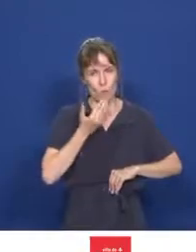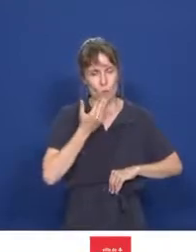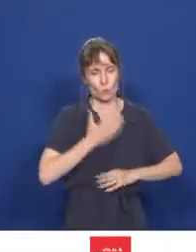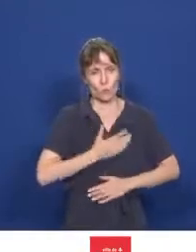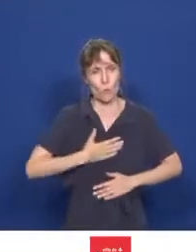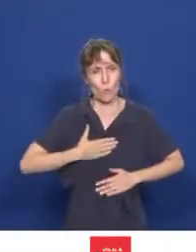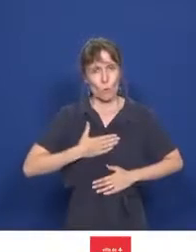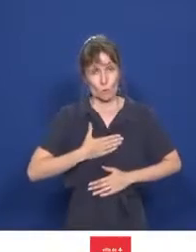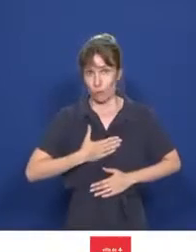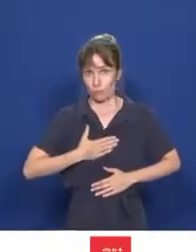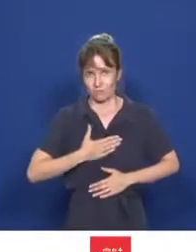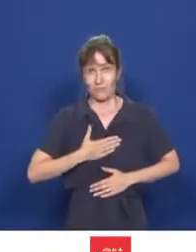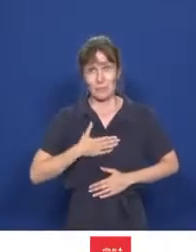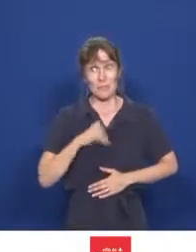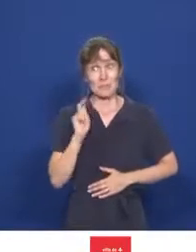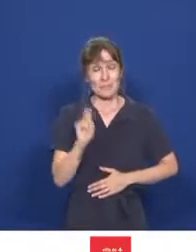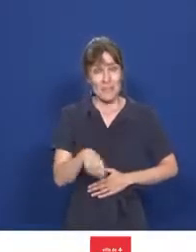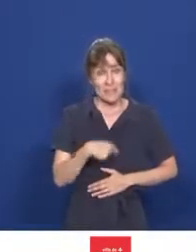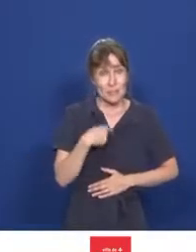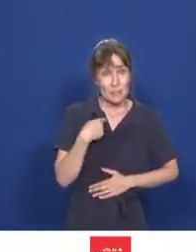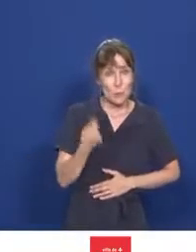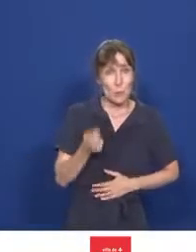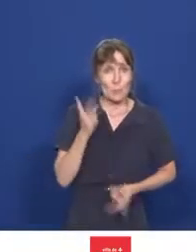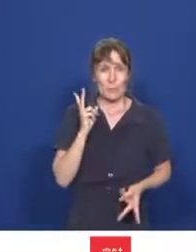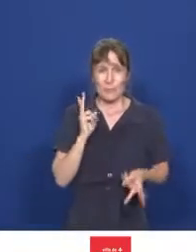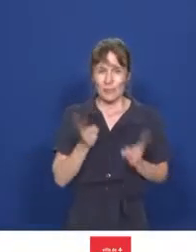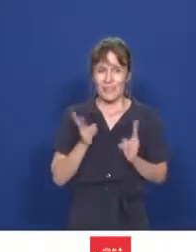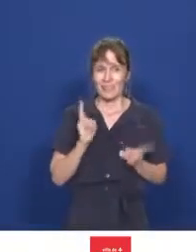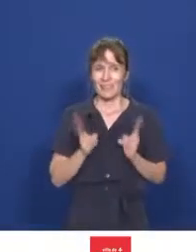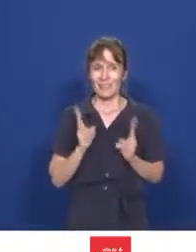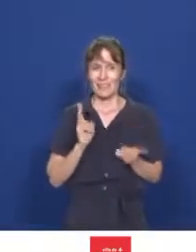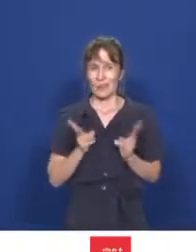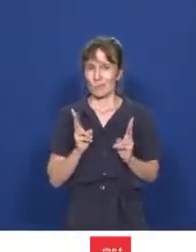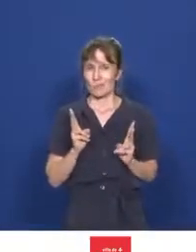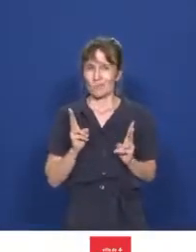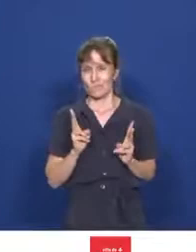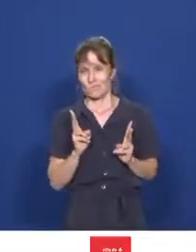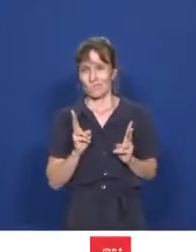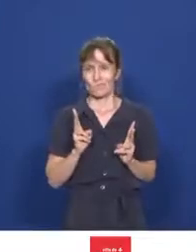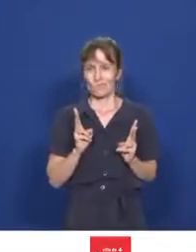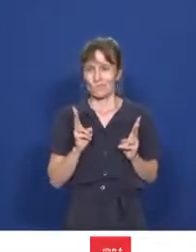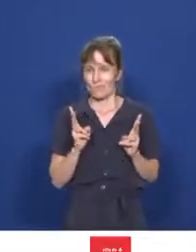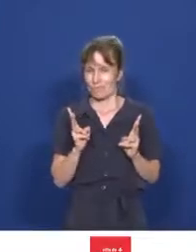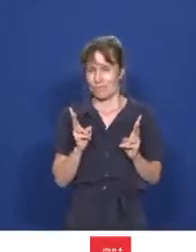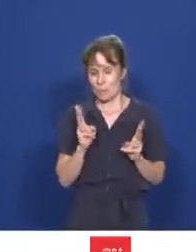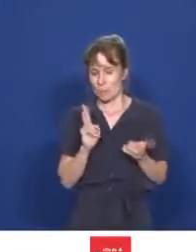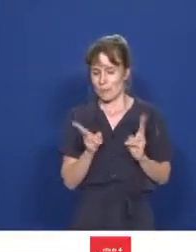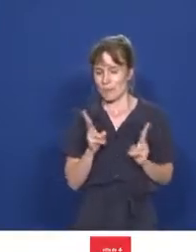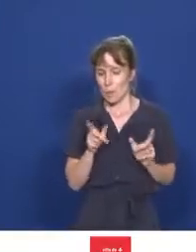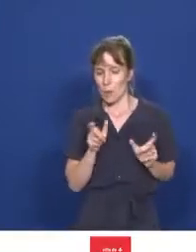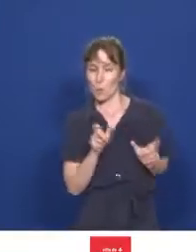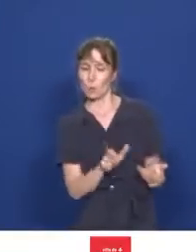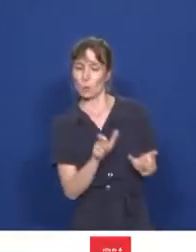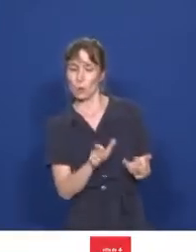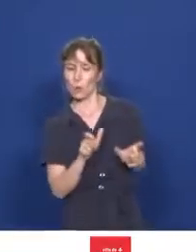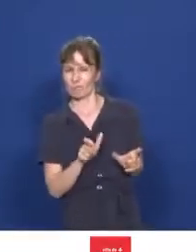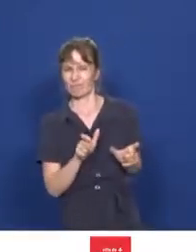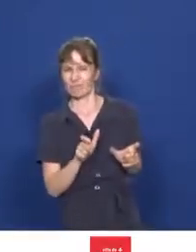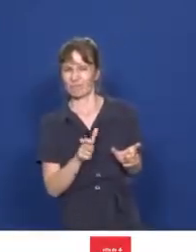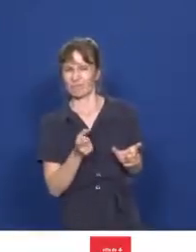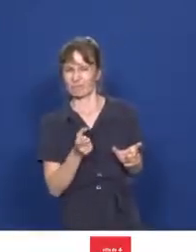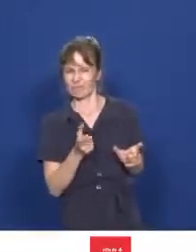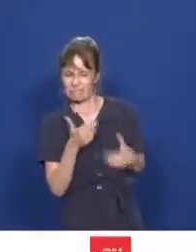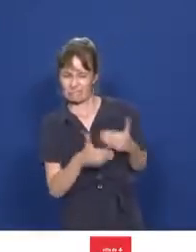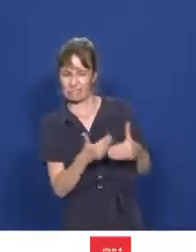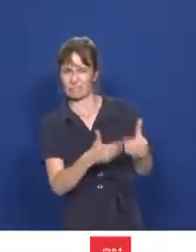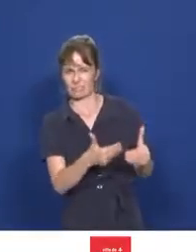aussi, bien entendu, d'avancer de ce point de vue sur les contrôles. Je pense qu'on l'avait évoqué à un moment donné, du respect